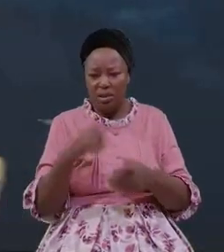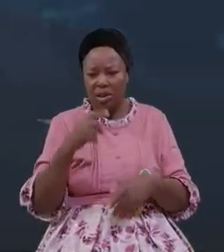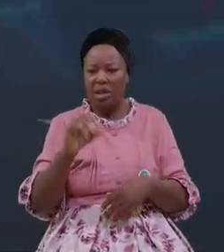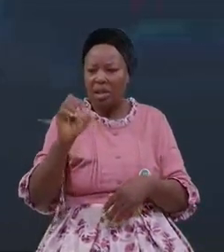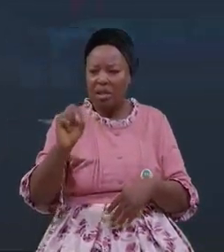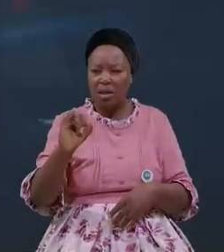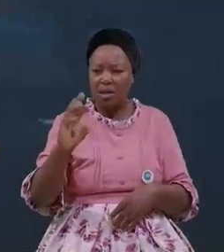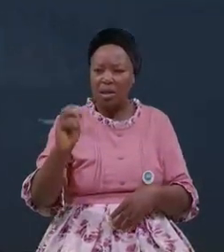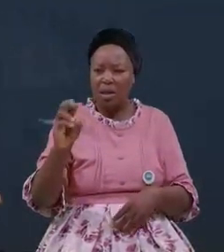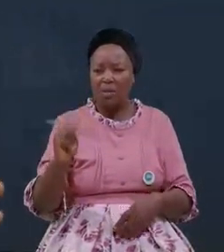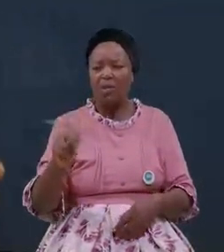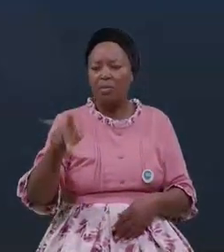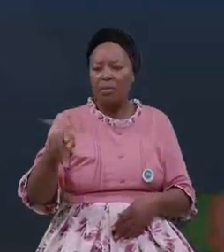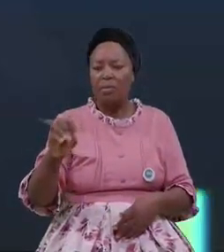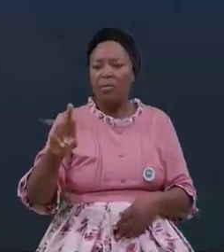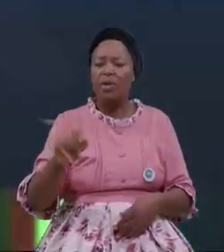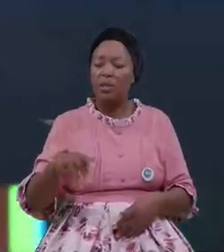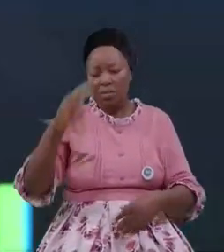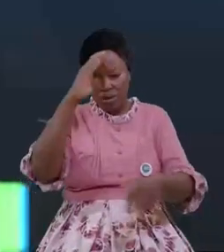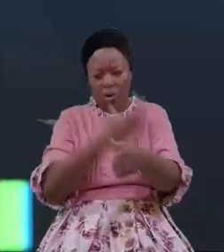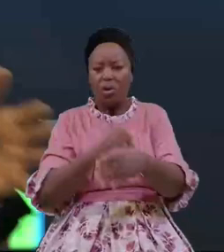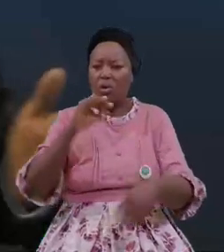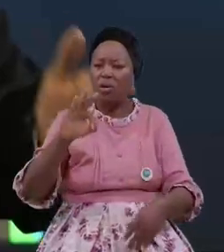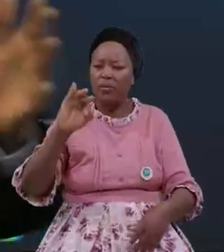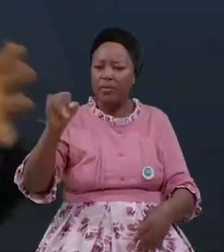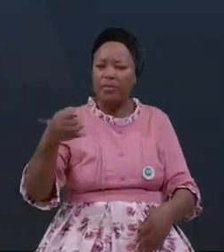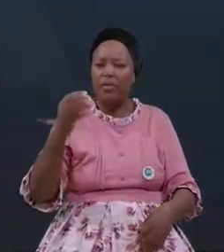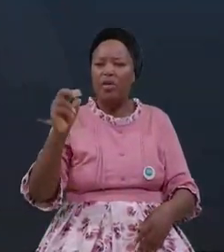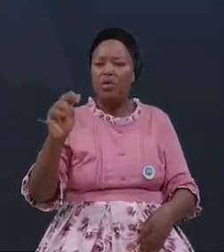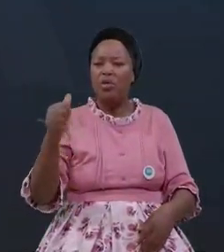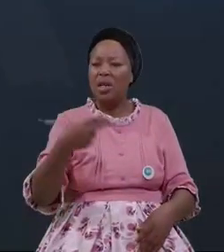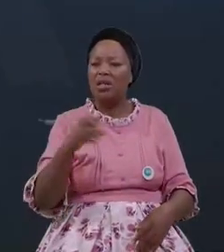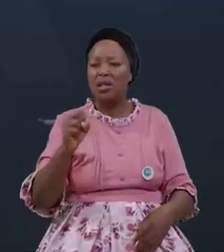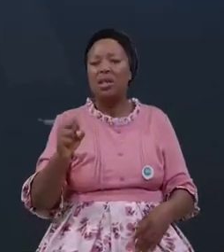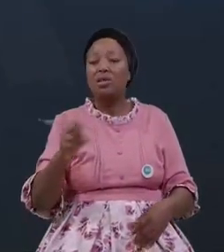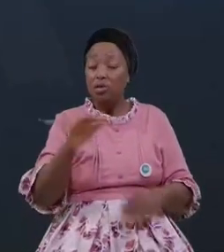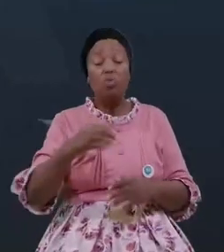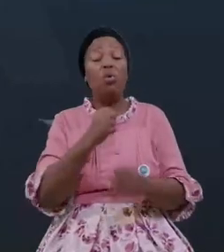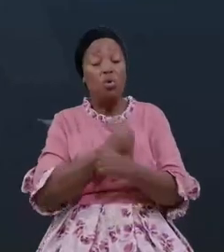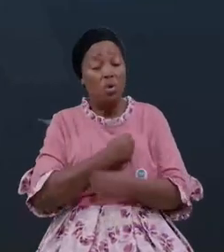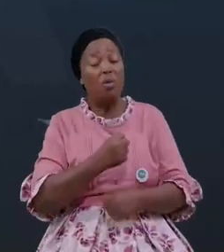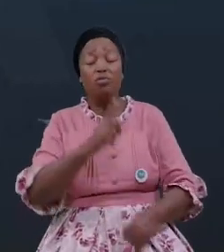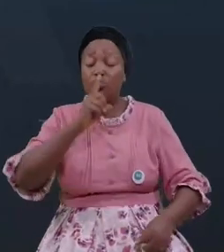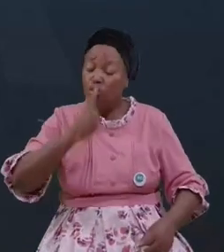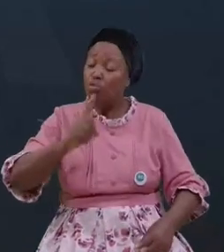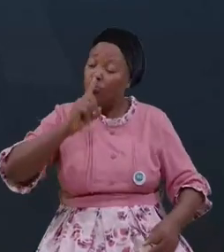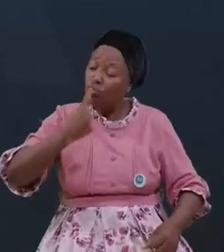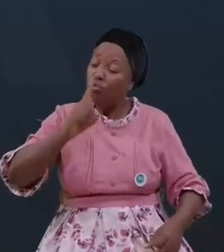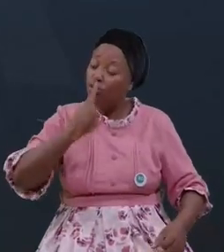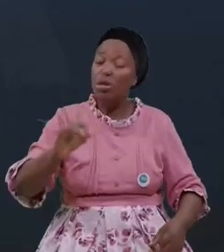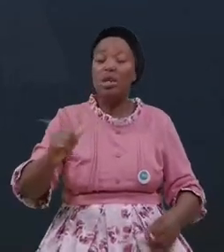Pierre fille de Juna est-ce que tu m'aimes réellement que réellement ce que tu m'aimes